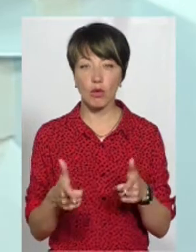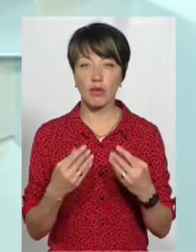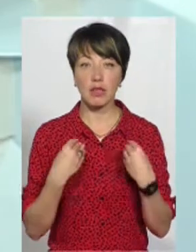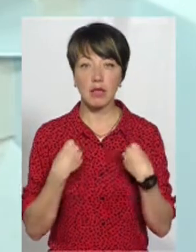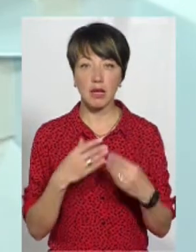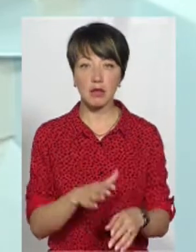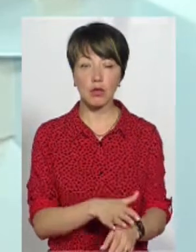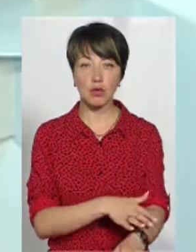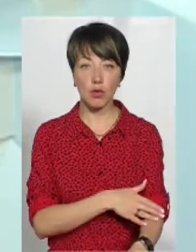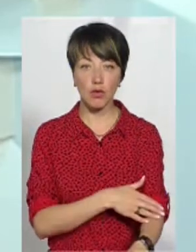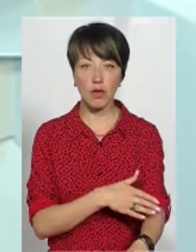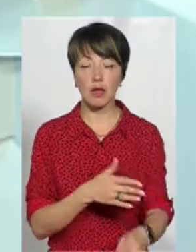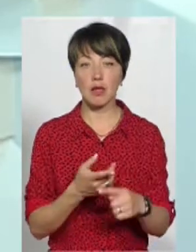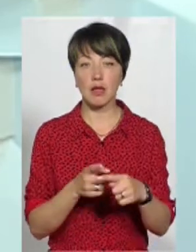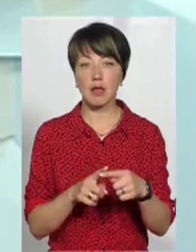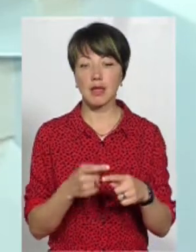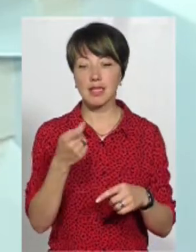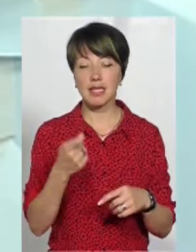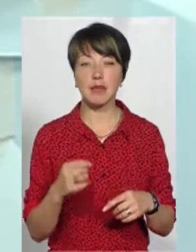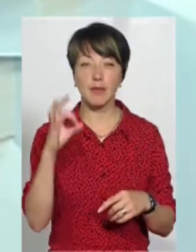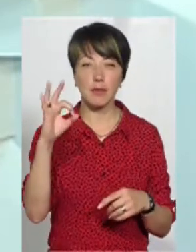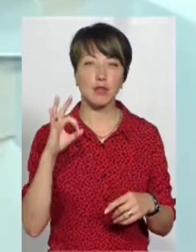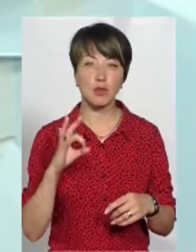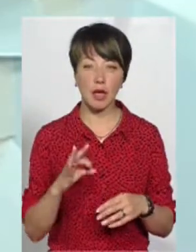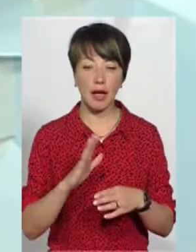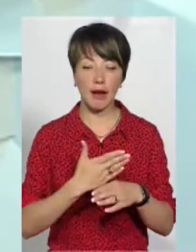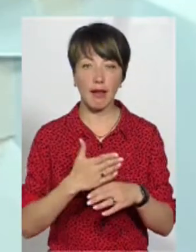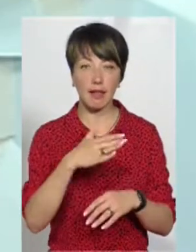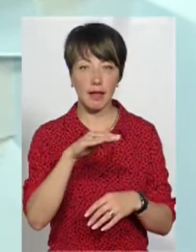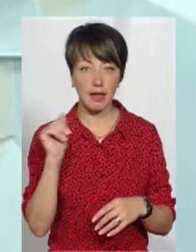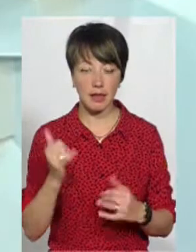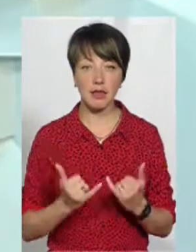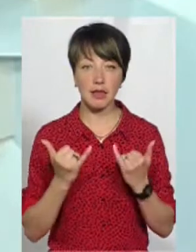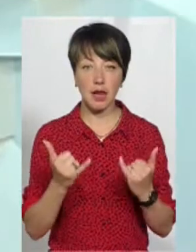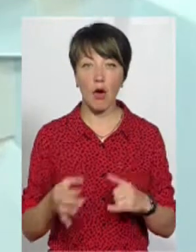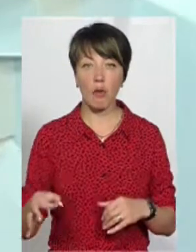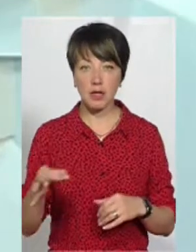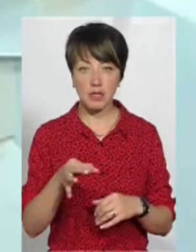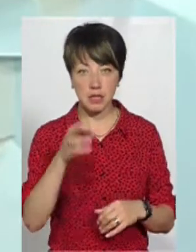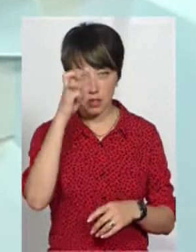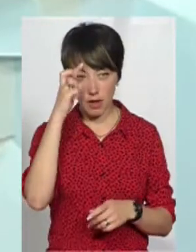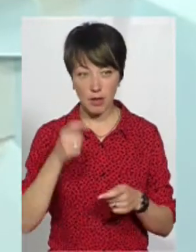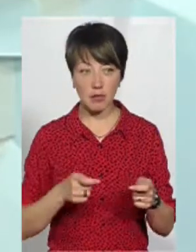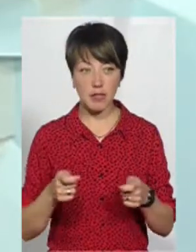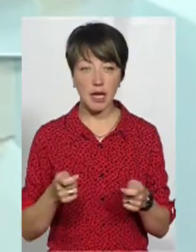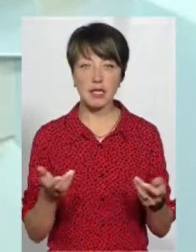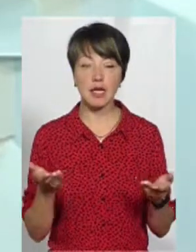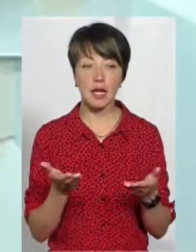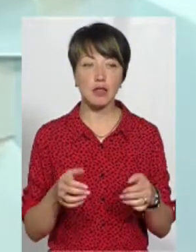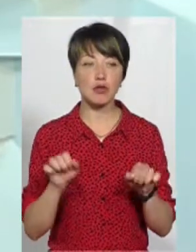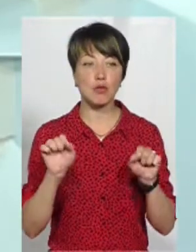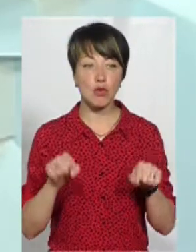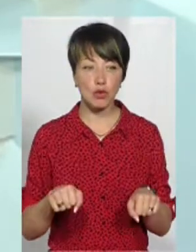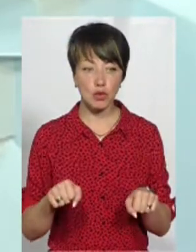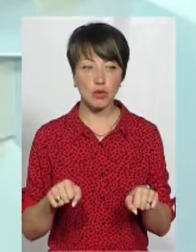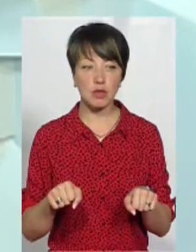довгі з низькими ставками відсотковими кредити для обласних державних адміністрацій, які